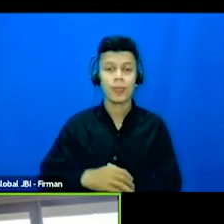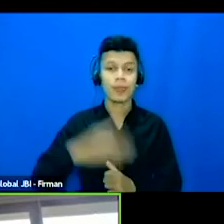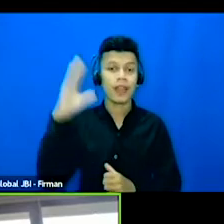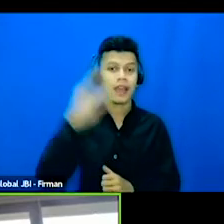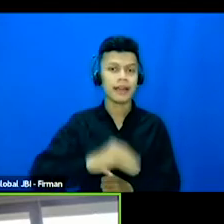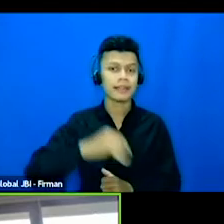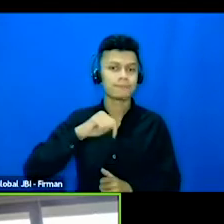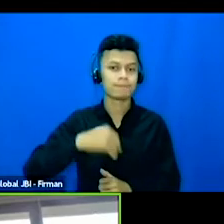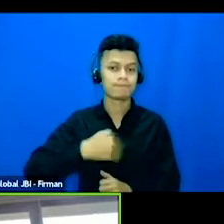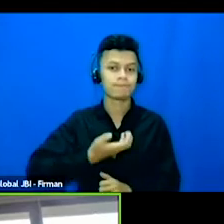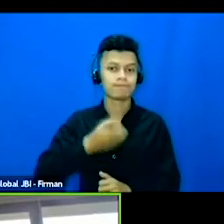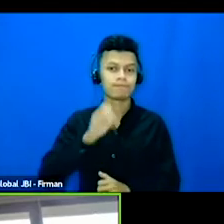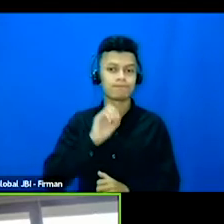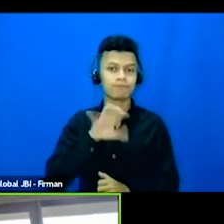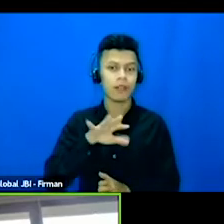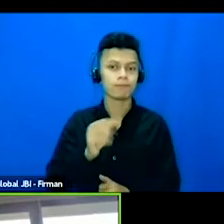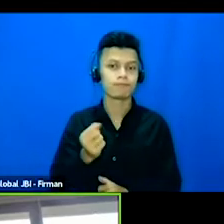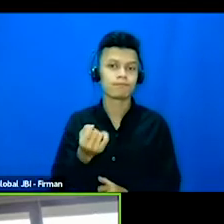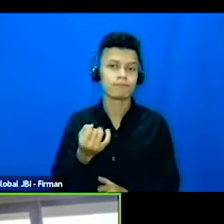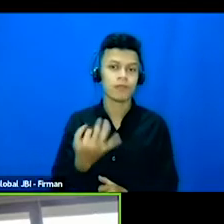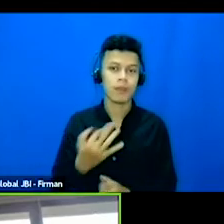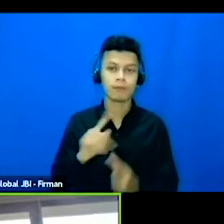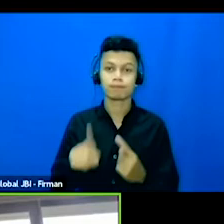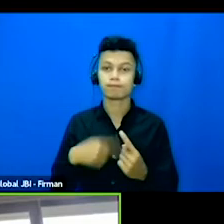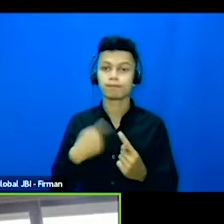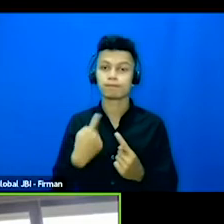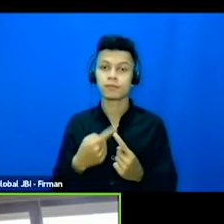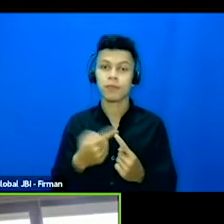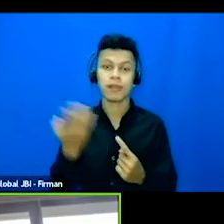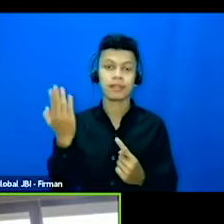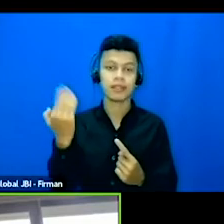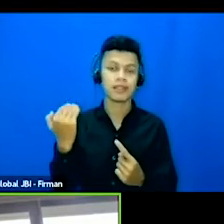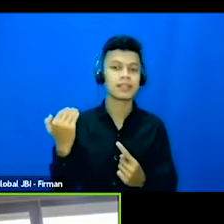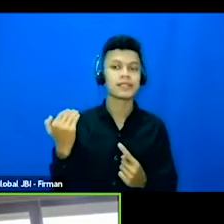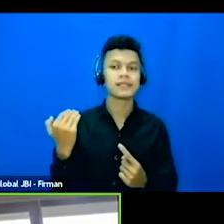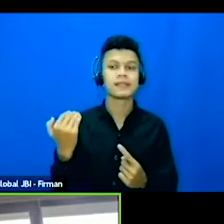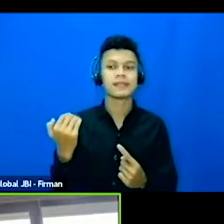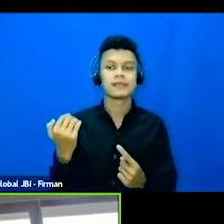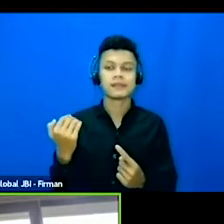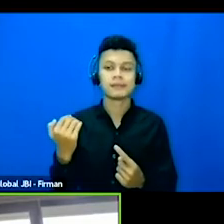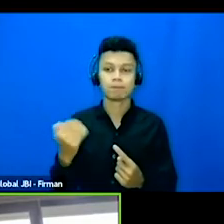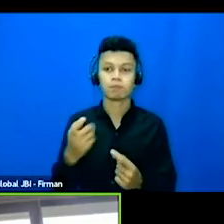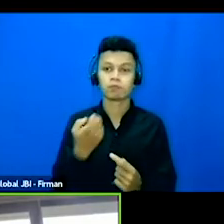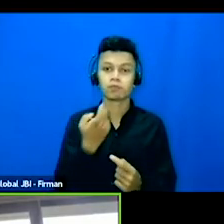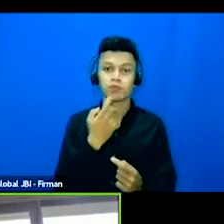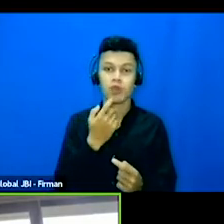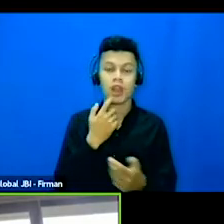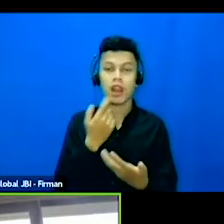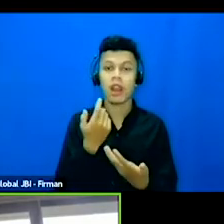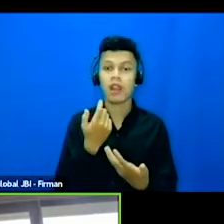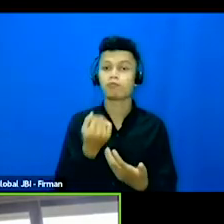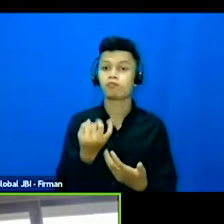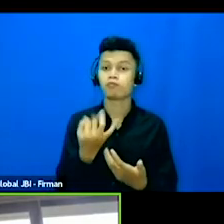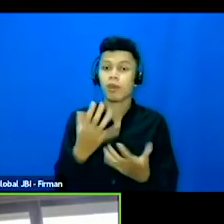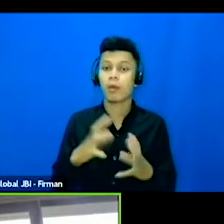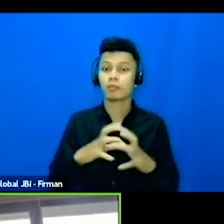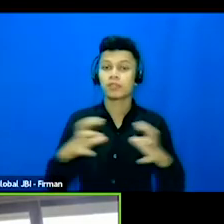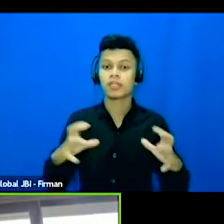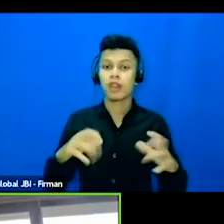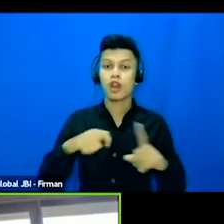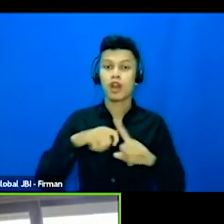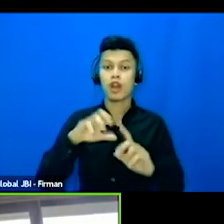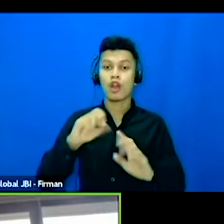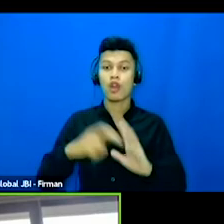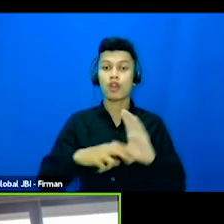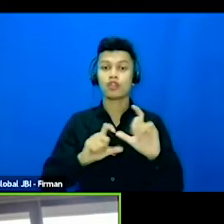ini saya ingin menyampaikan beberapa hal yang pertama tadi dikatakan mengenai seberapa besar sih konsumen